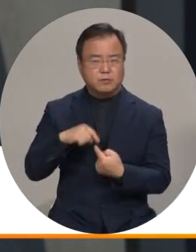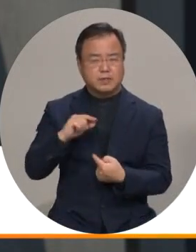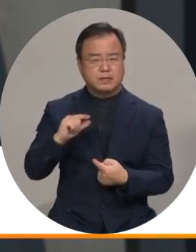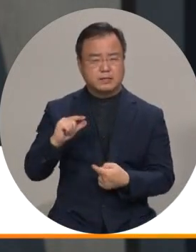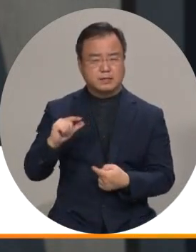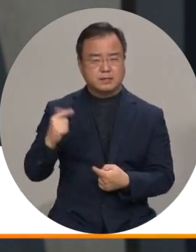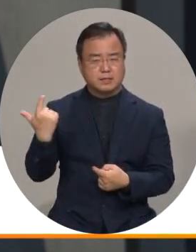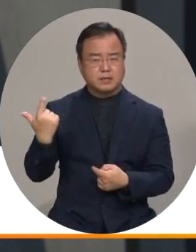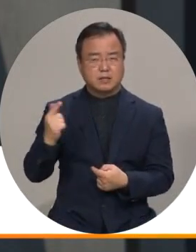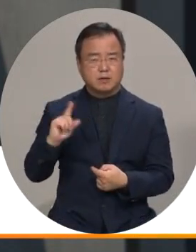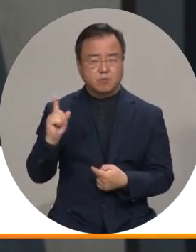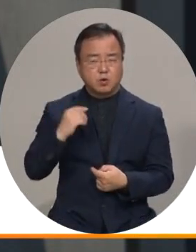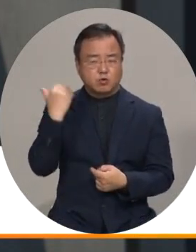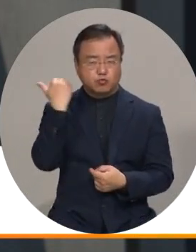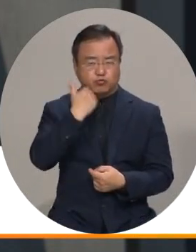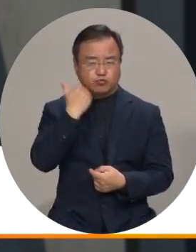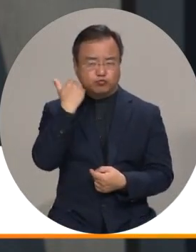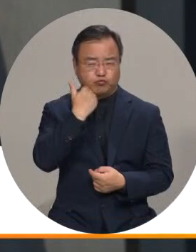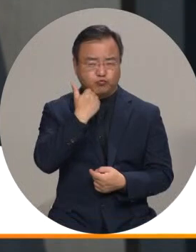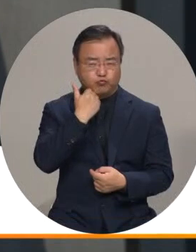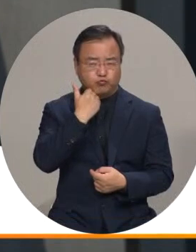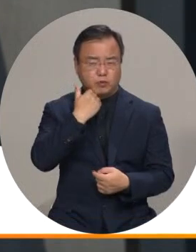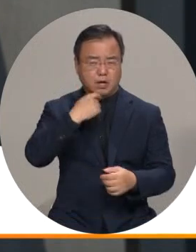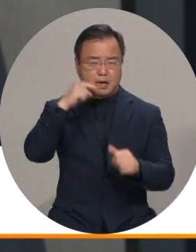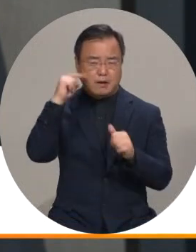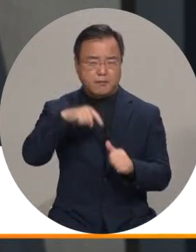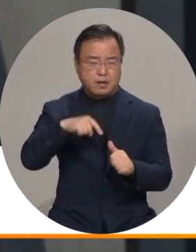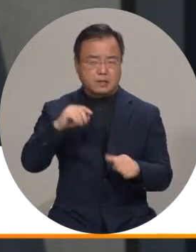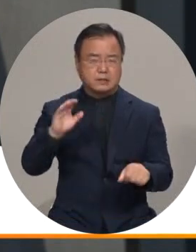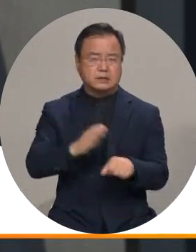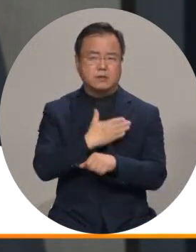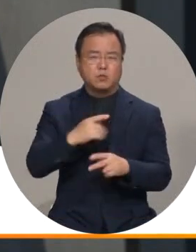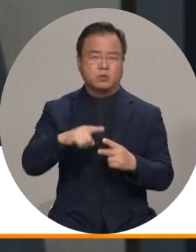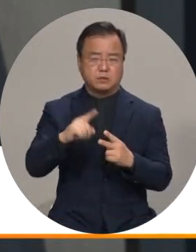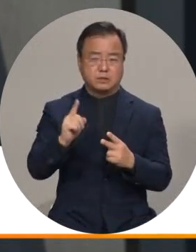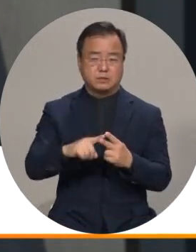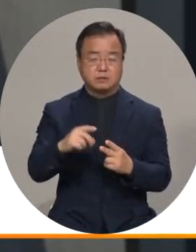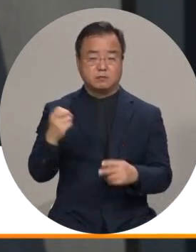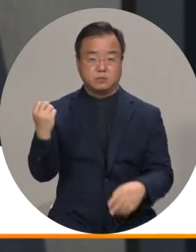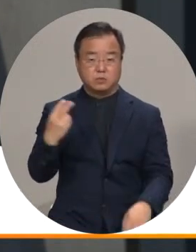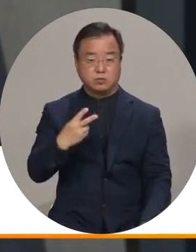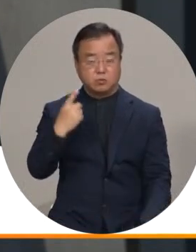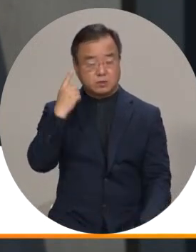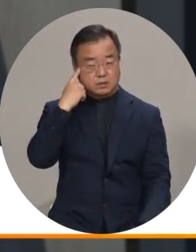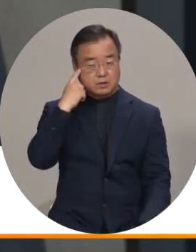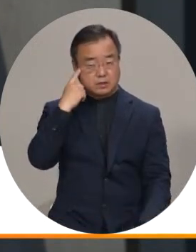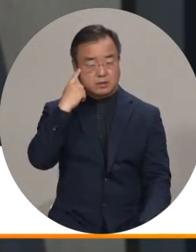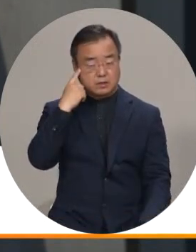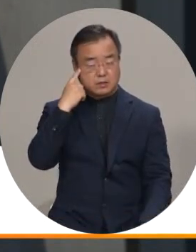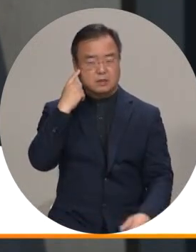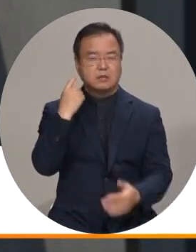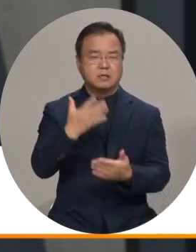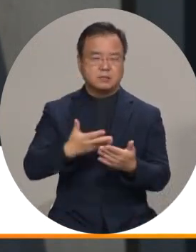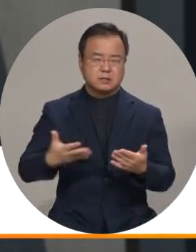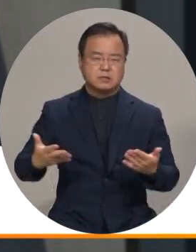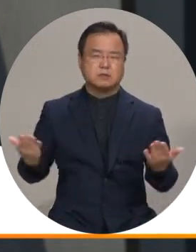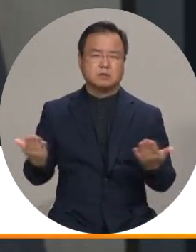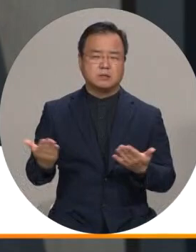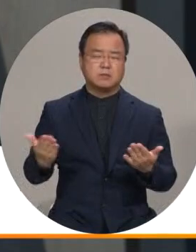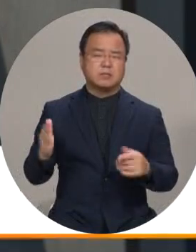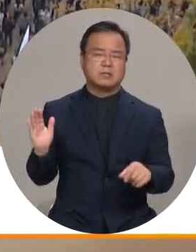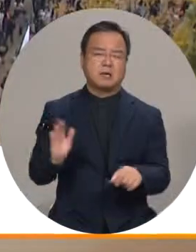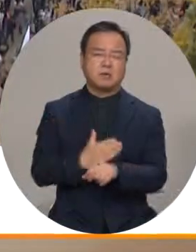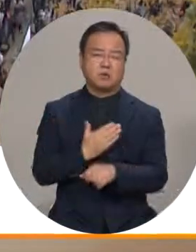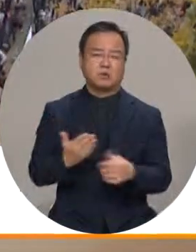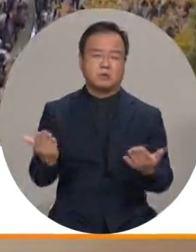뭔가 누군가가 명령을 잘 못했거나 어떤 생각의 흐름이 잘못되었거나 약간 그런 문제라